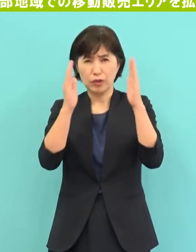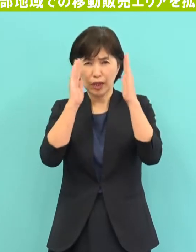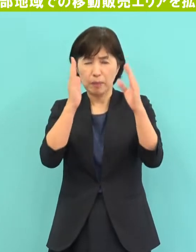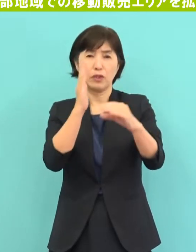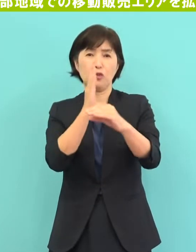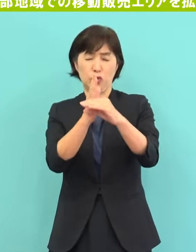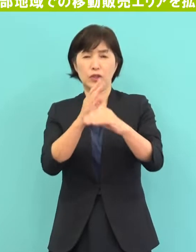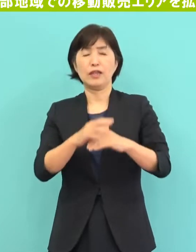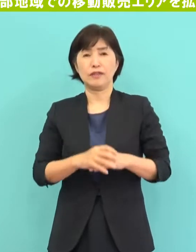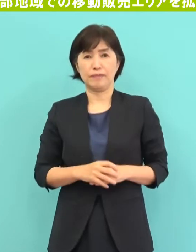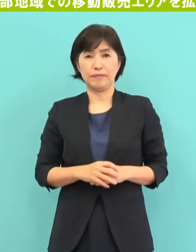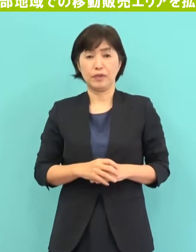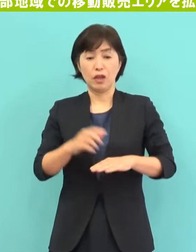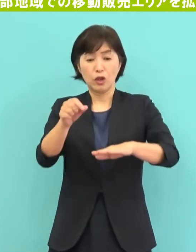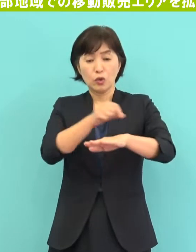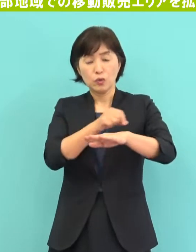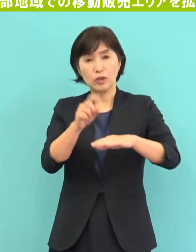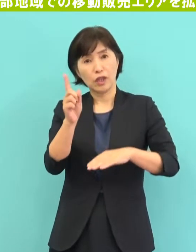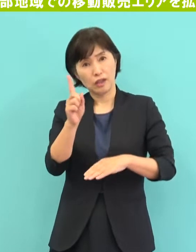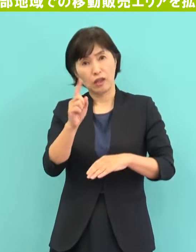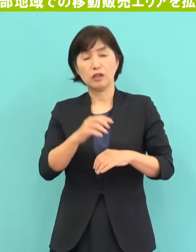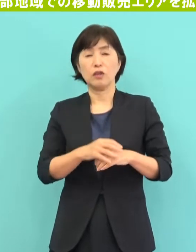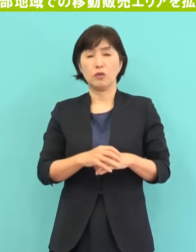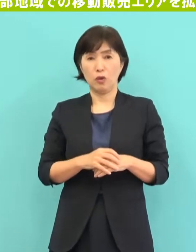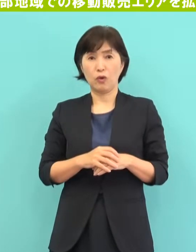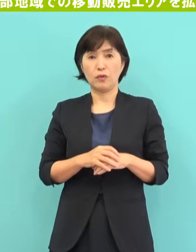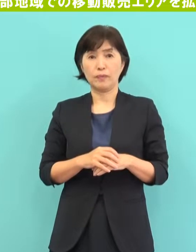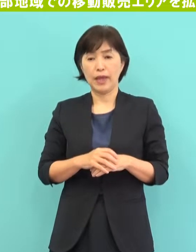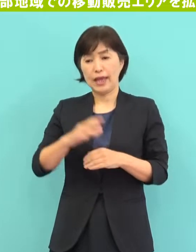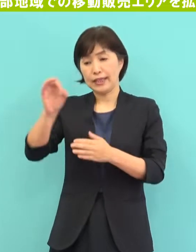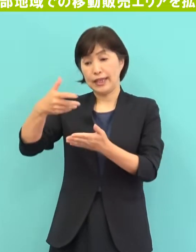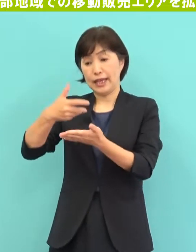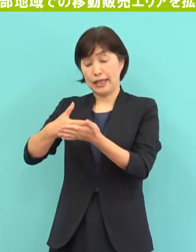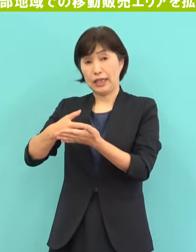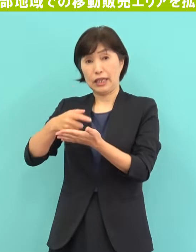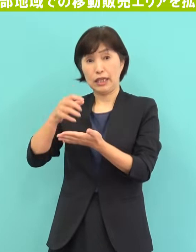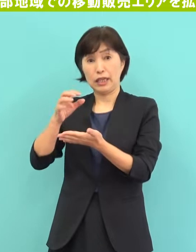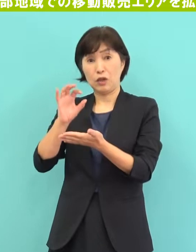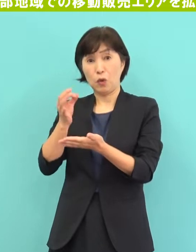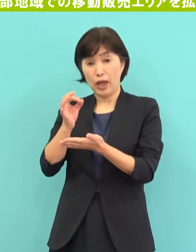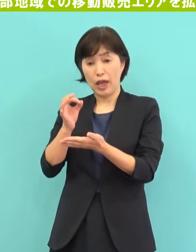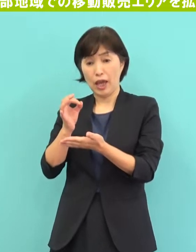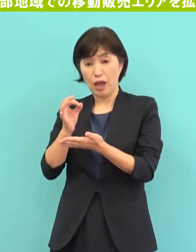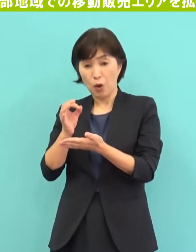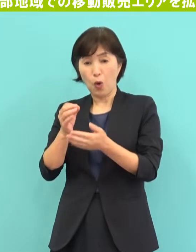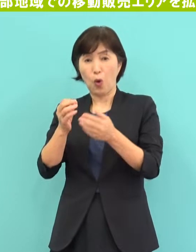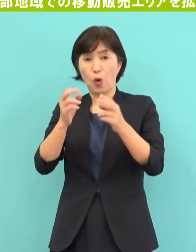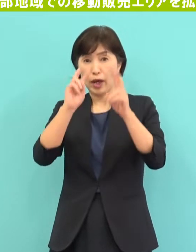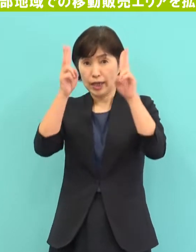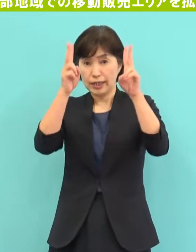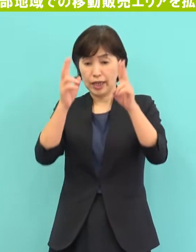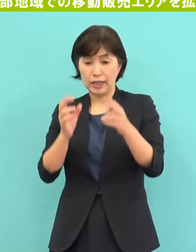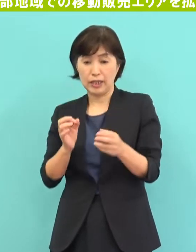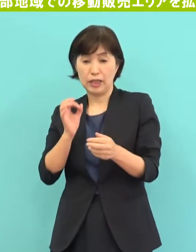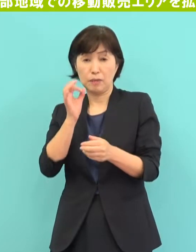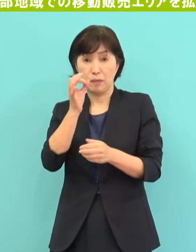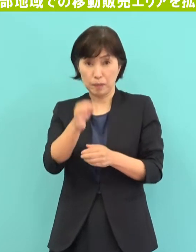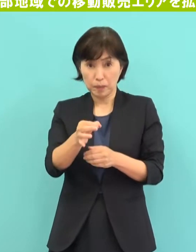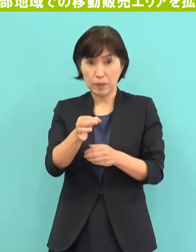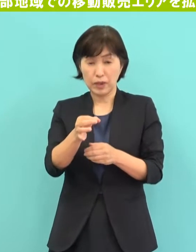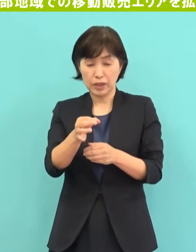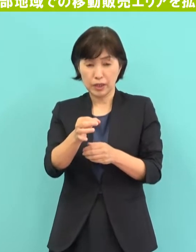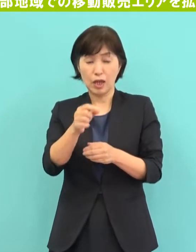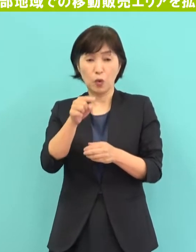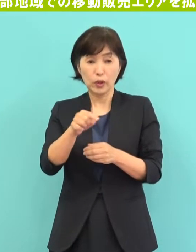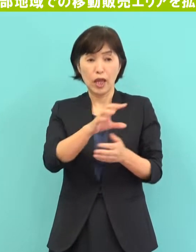を取り組んでおりますあの特徴としてはですねまあの税金でこう何か補助金を出して事業資産を応援をし